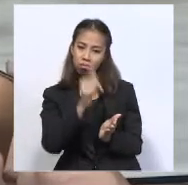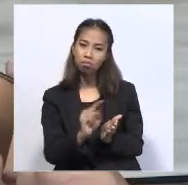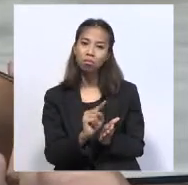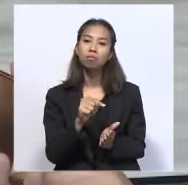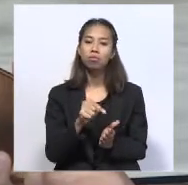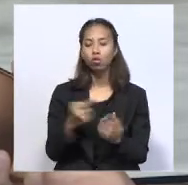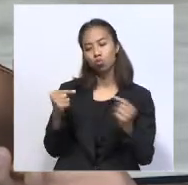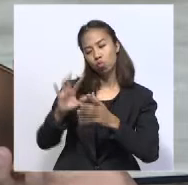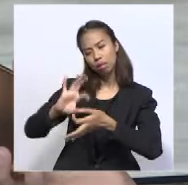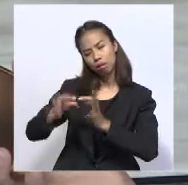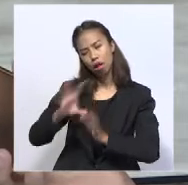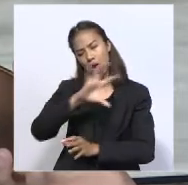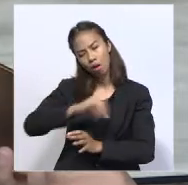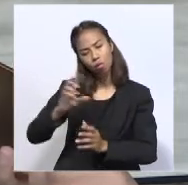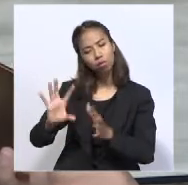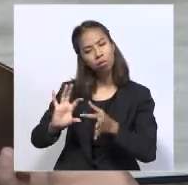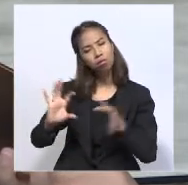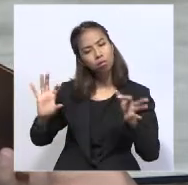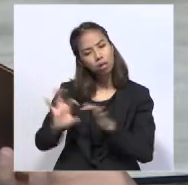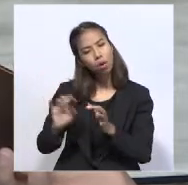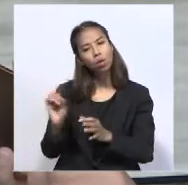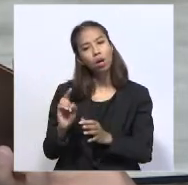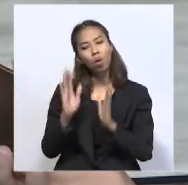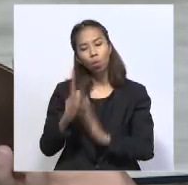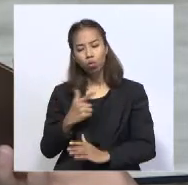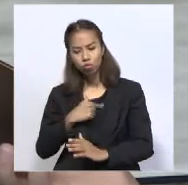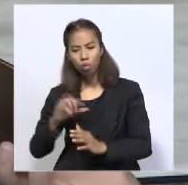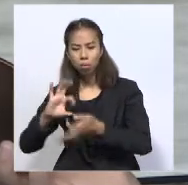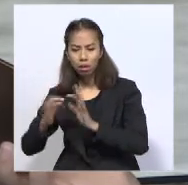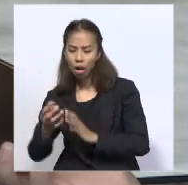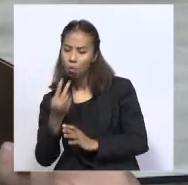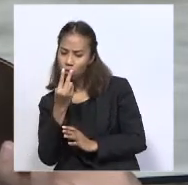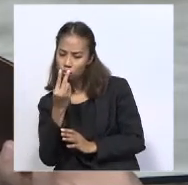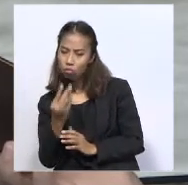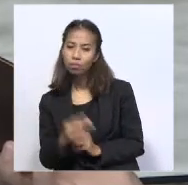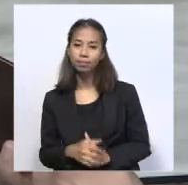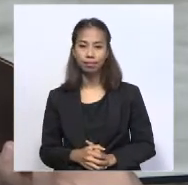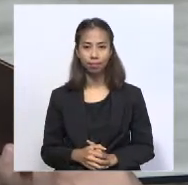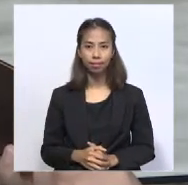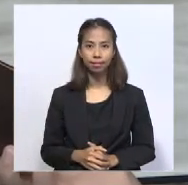ตลาดกีฬาของนักผู้ชื่นชอบกีฬาที่เข้ามาสู่บุรีรัมย์เนี่ย